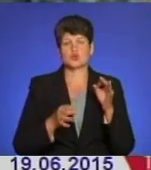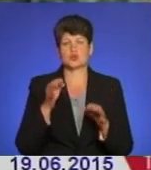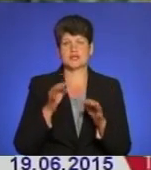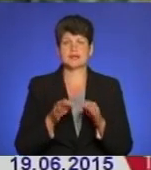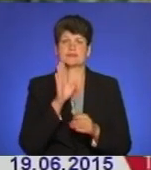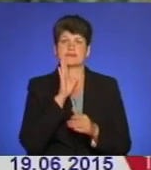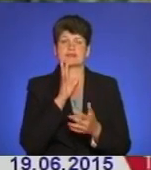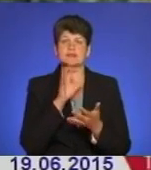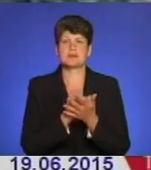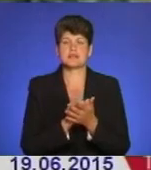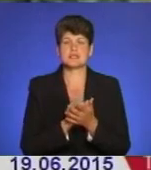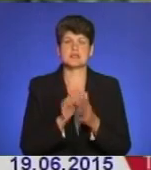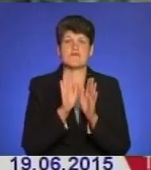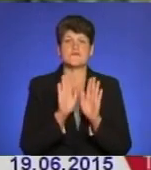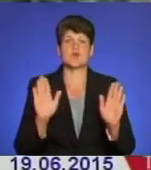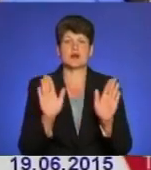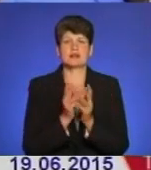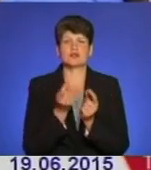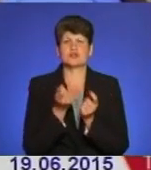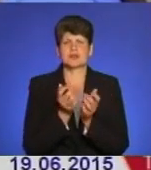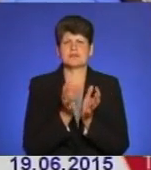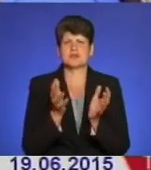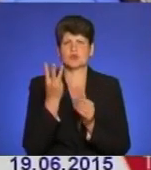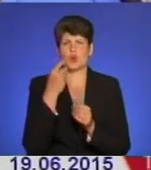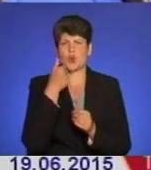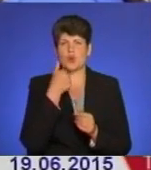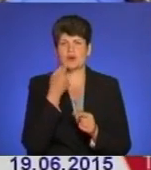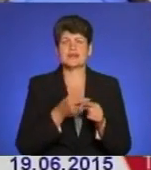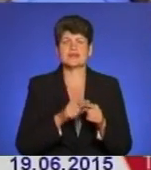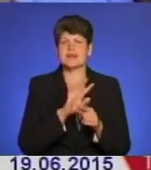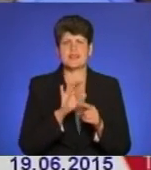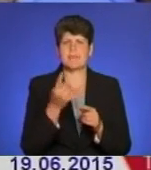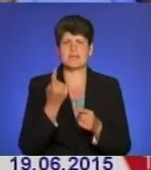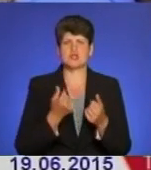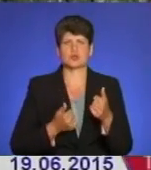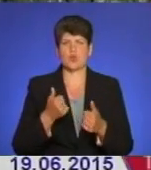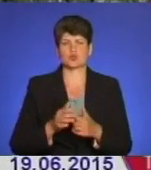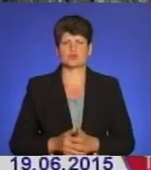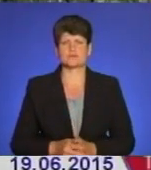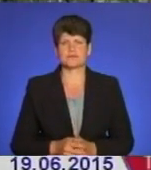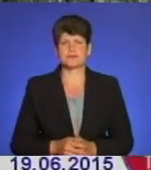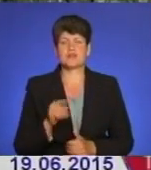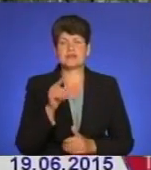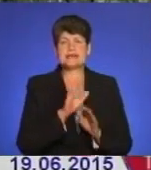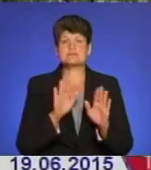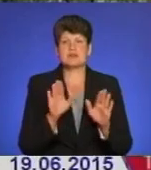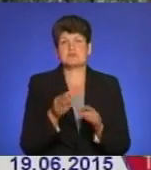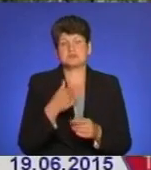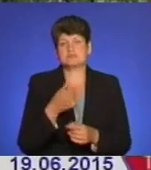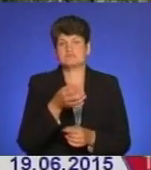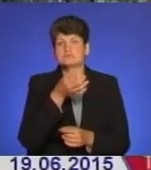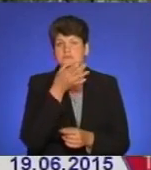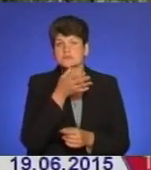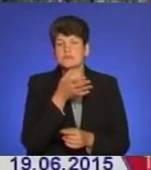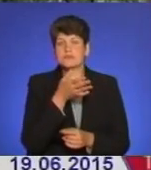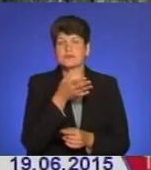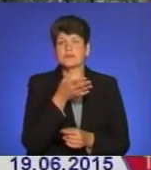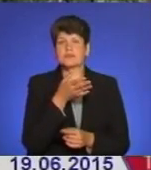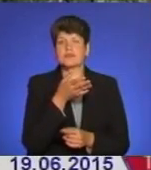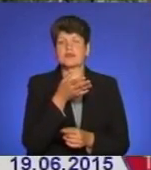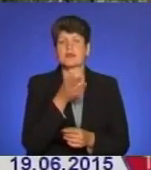Галинка займається вокалом трохи більше 3 років, і це для неї не перший конкурс. Вона співала, мені то подобалося, подобається